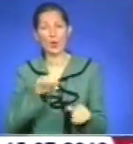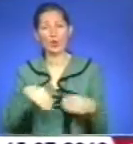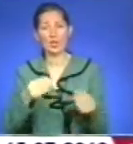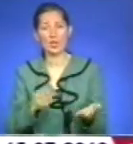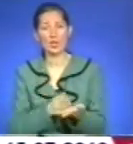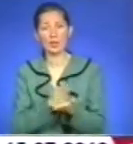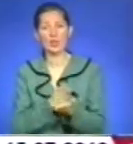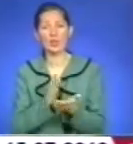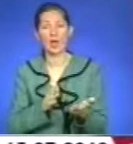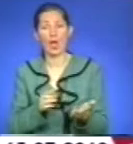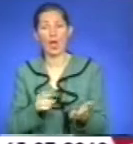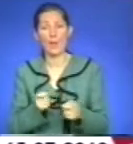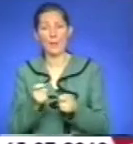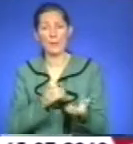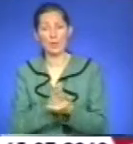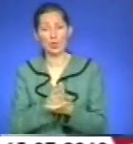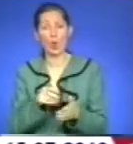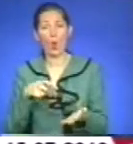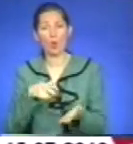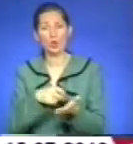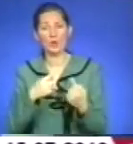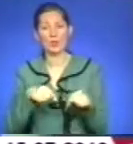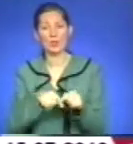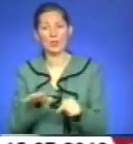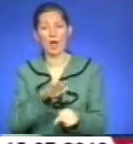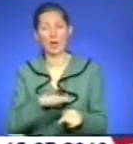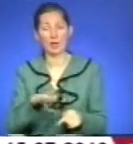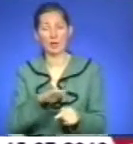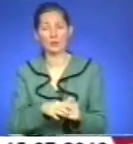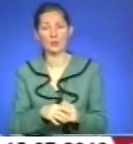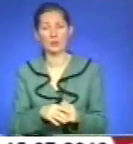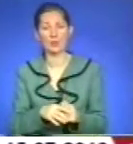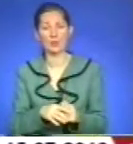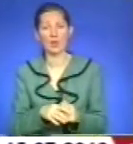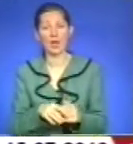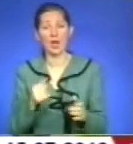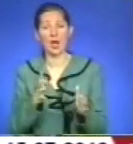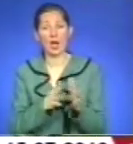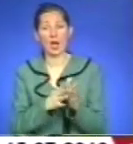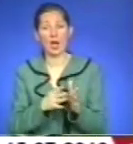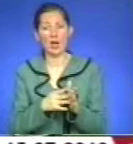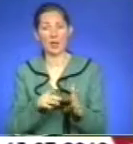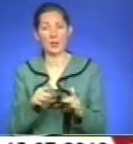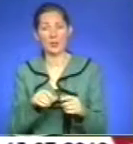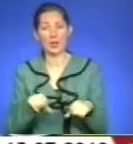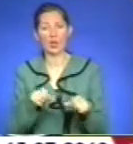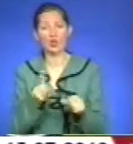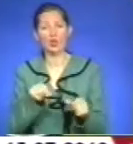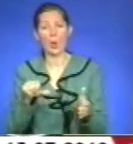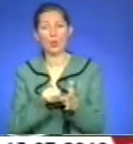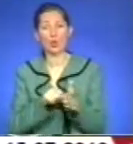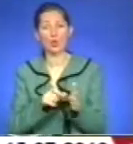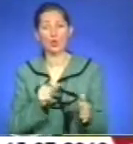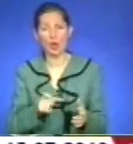поштових відділеннях краю. «Укрпошта» активно підтримує ініціативи президента Кабінету міністрів України щодо доступності